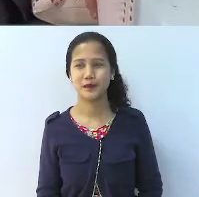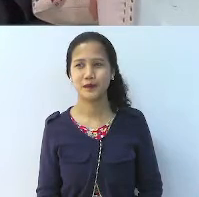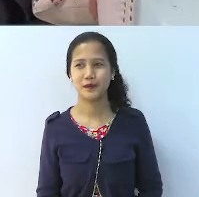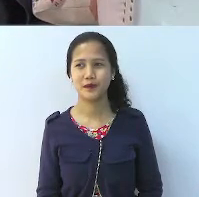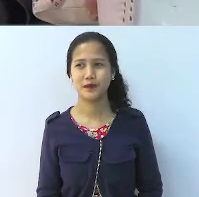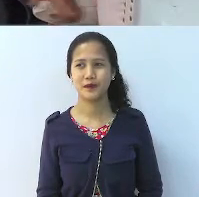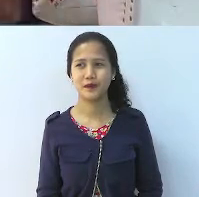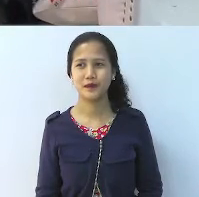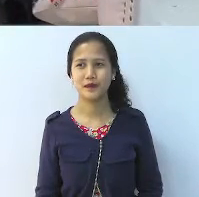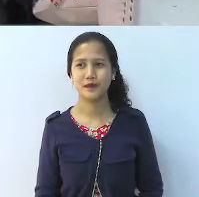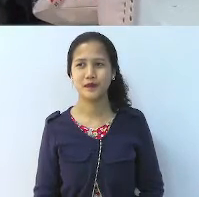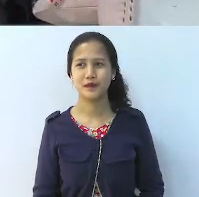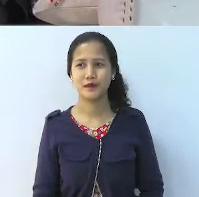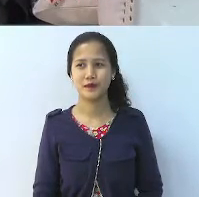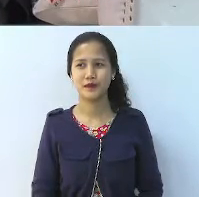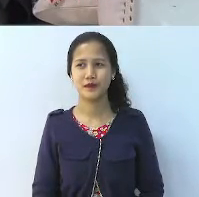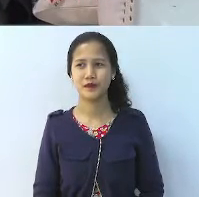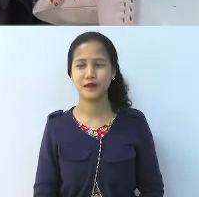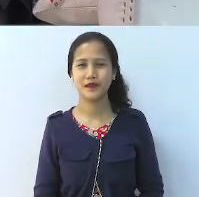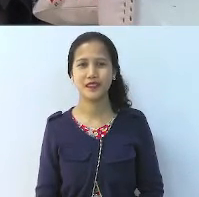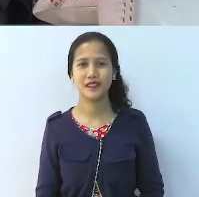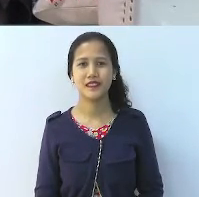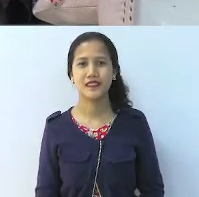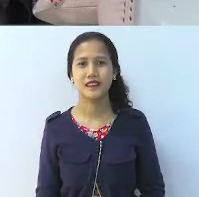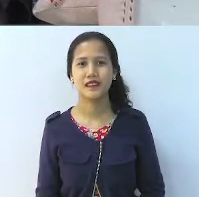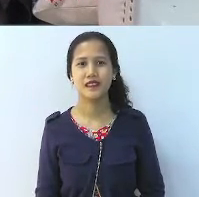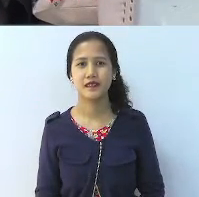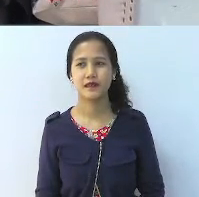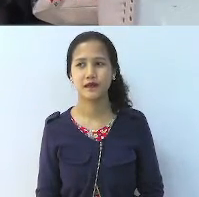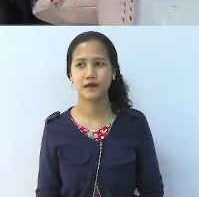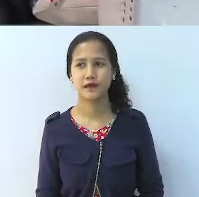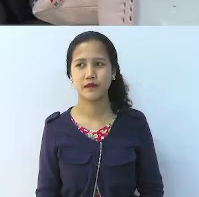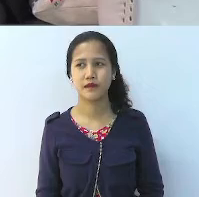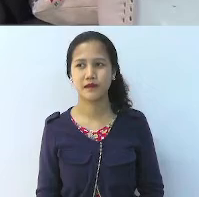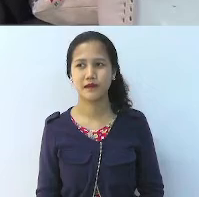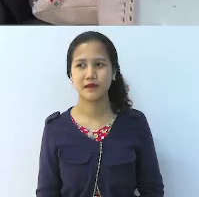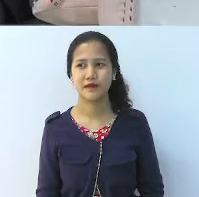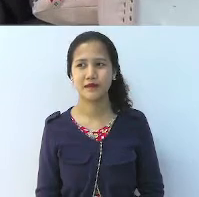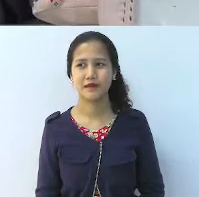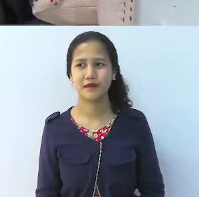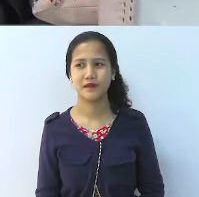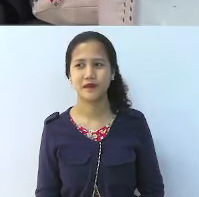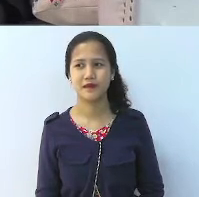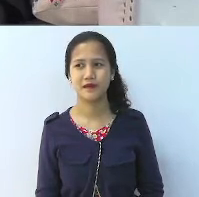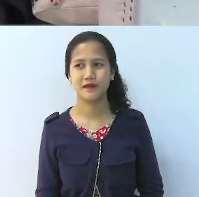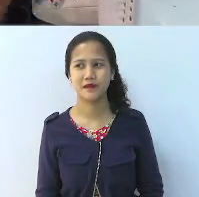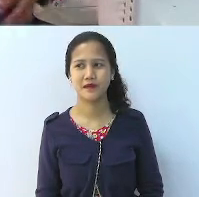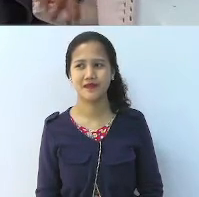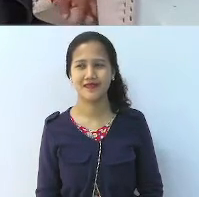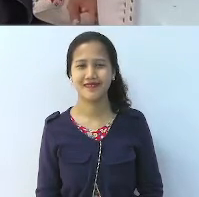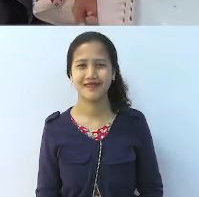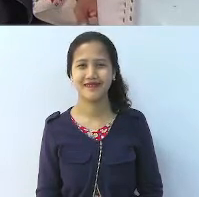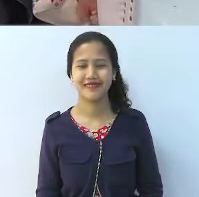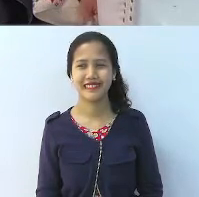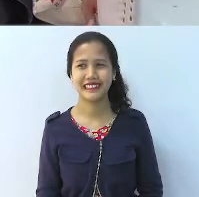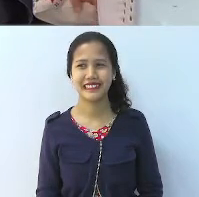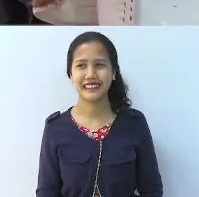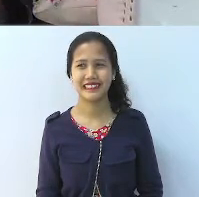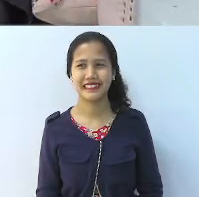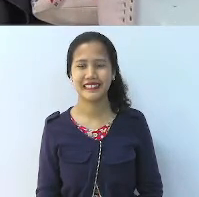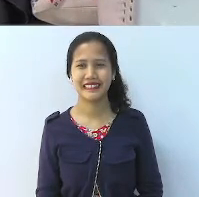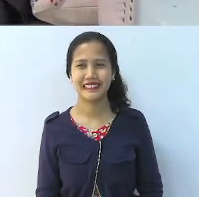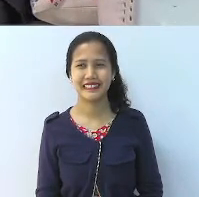Ayan. Happy birthday. At sana makatikim kami ng, ano ba yung tuna na yun? Laging ano? Kilawing tuna,